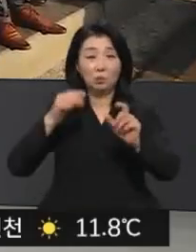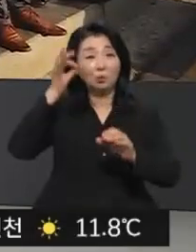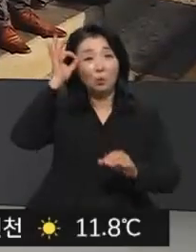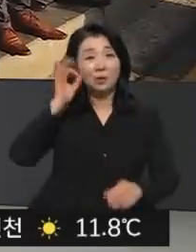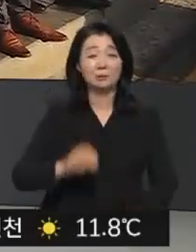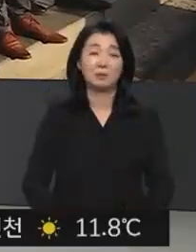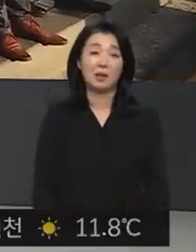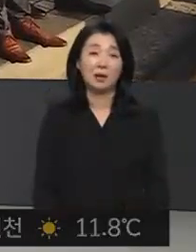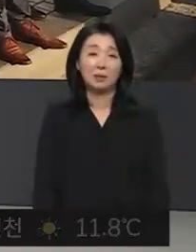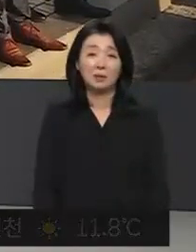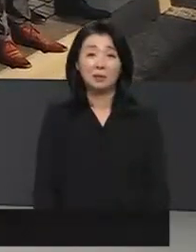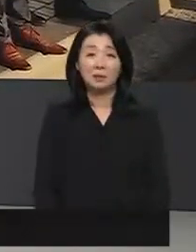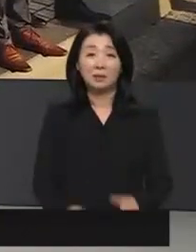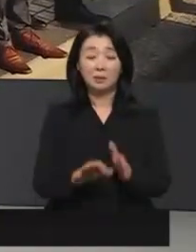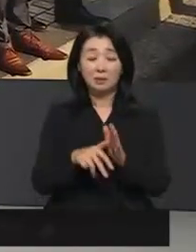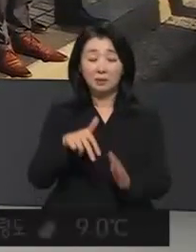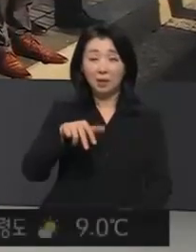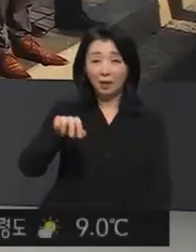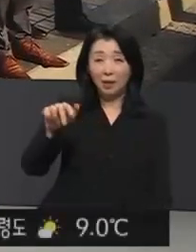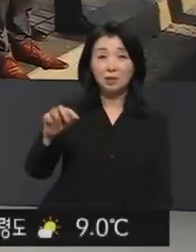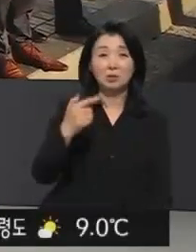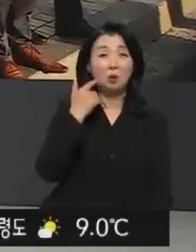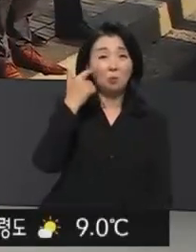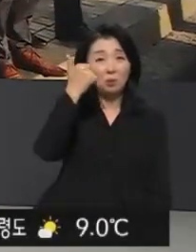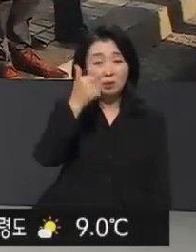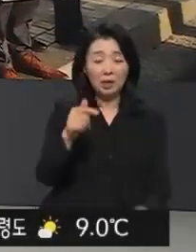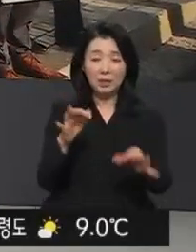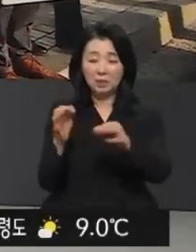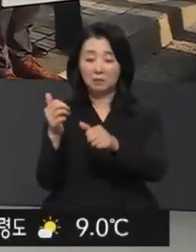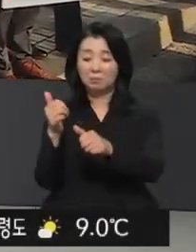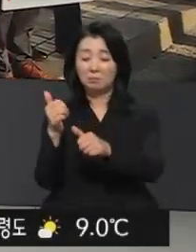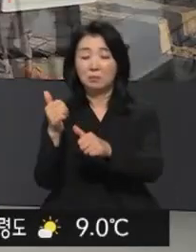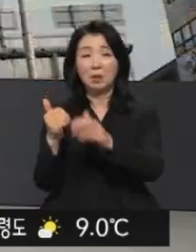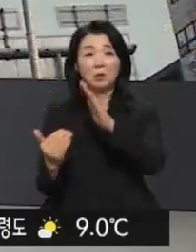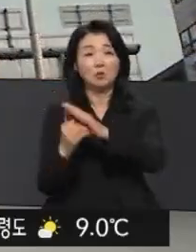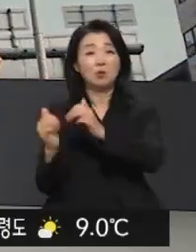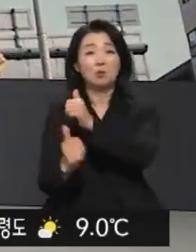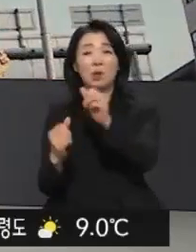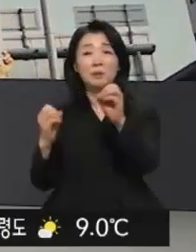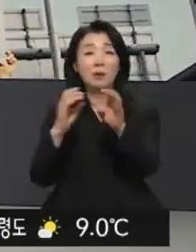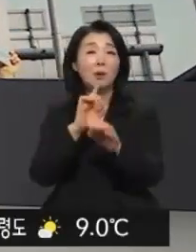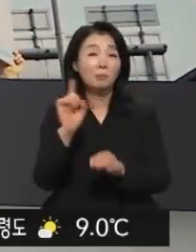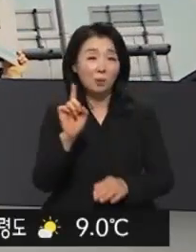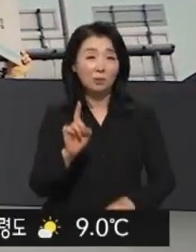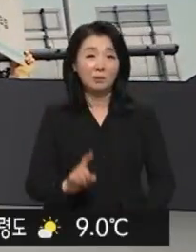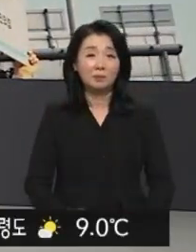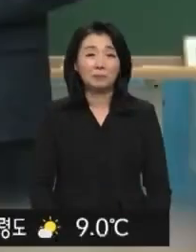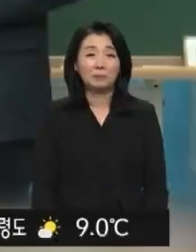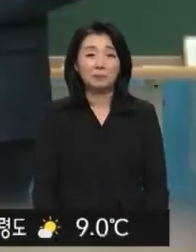떠올랐는데요. 그러나 중에 전강훈 씨와 김재원 최고위원 사이에서는 이런 대화도 오갔다고 하죠.